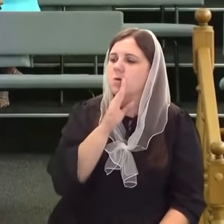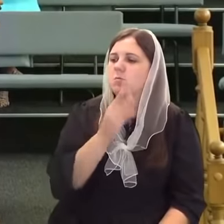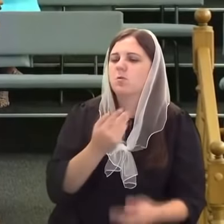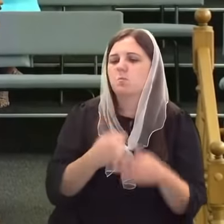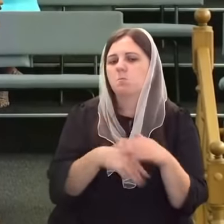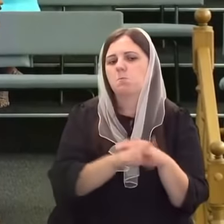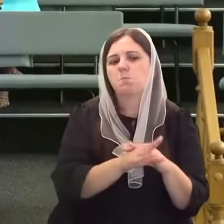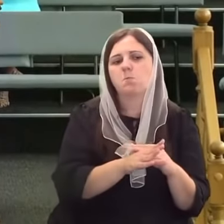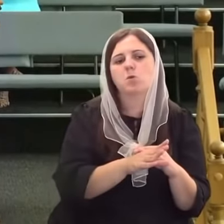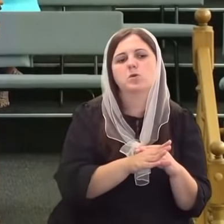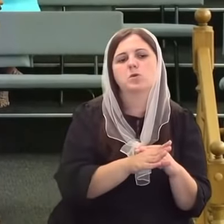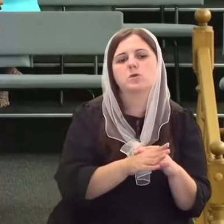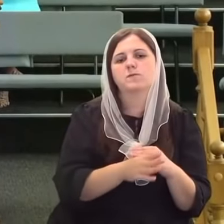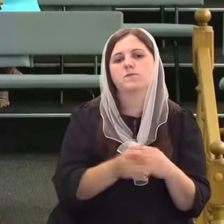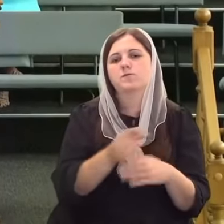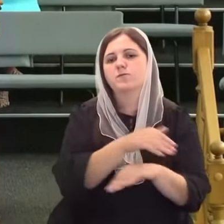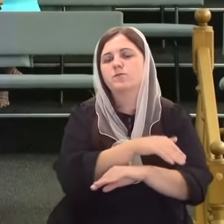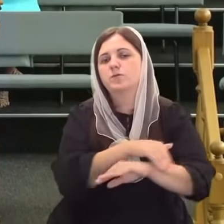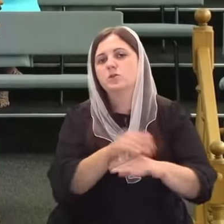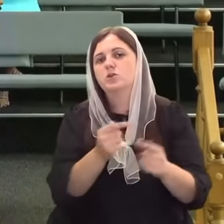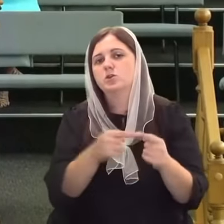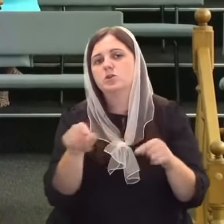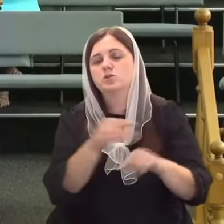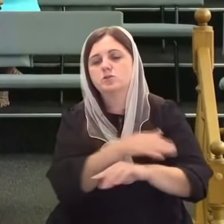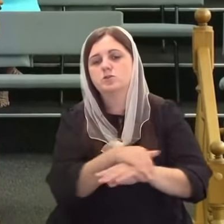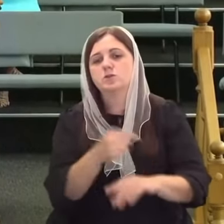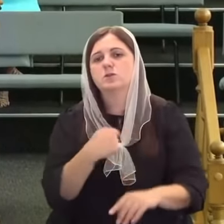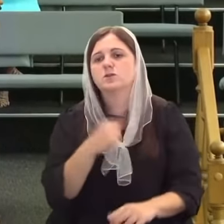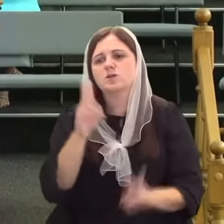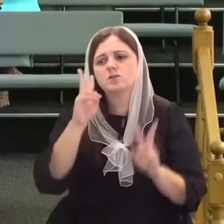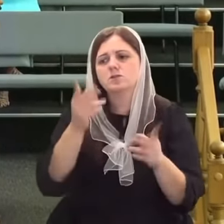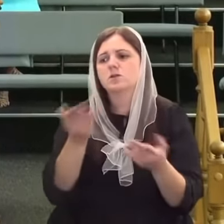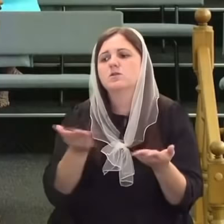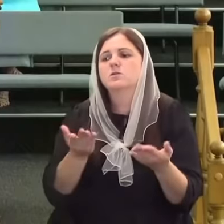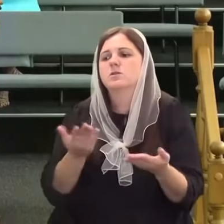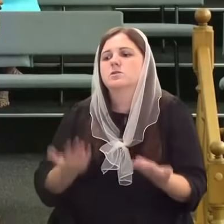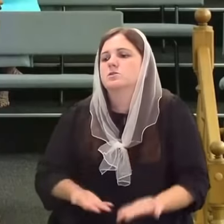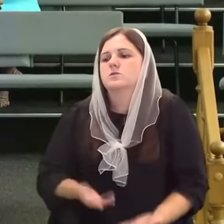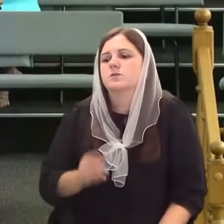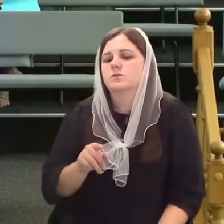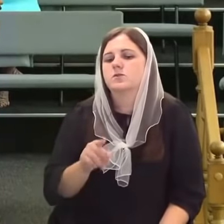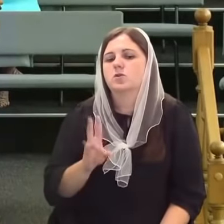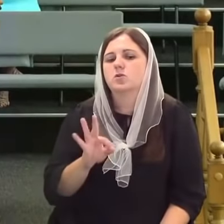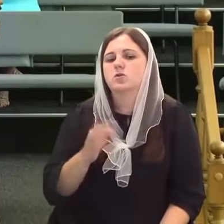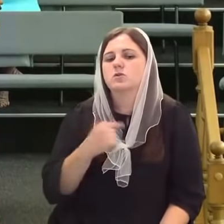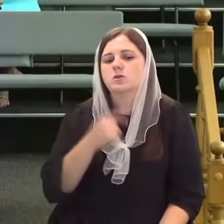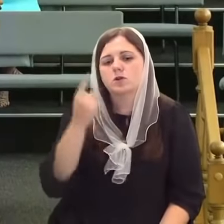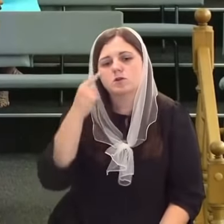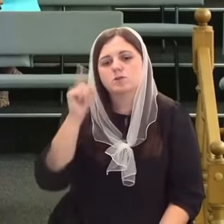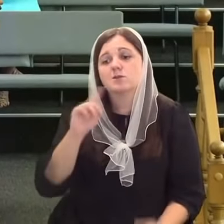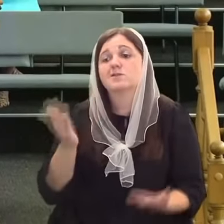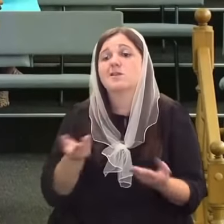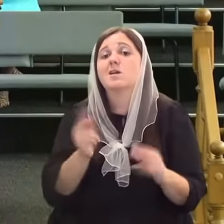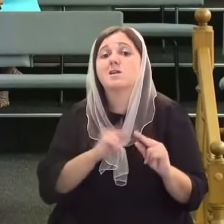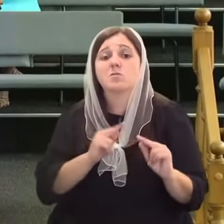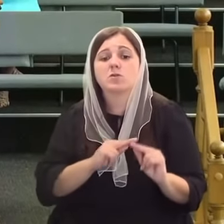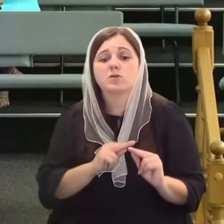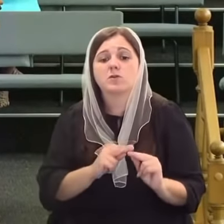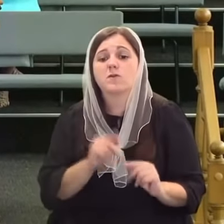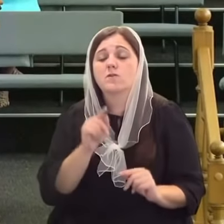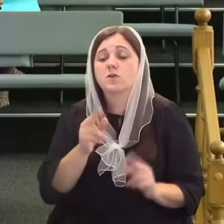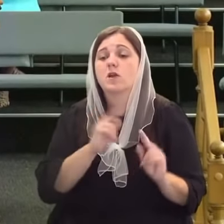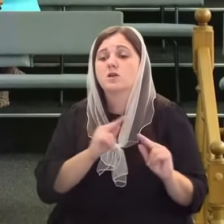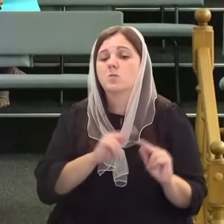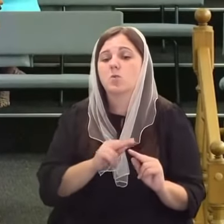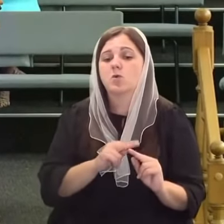сестрой твоей в другой район. Я не знаю, где она живет, но я знаю, где она работает. Она работает